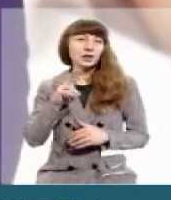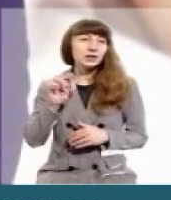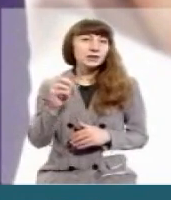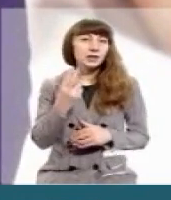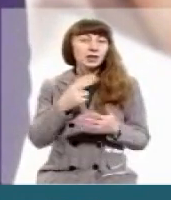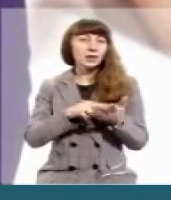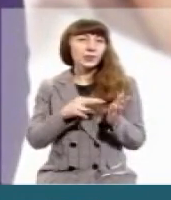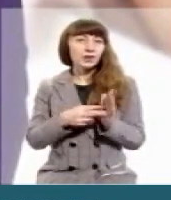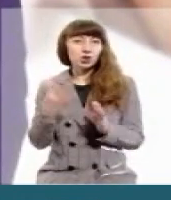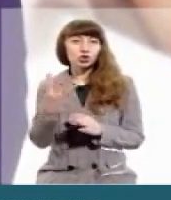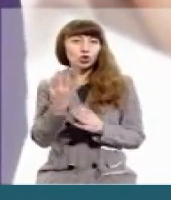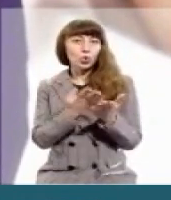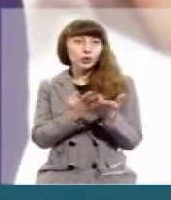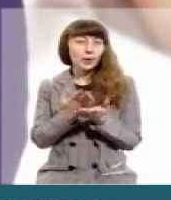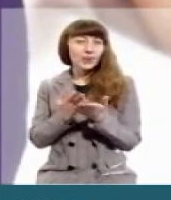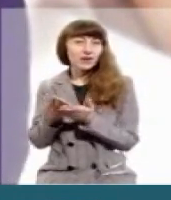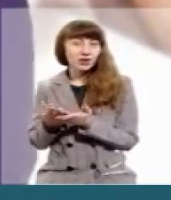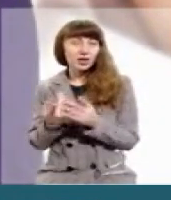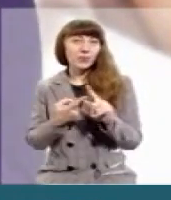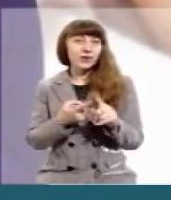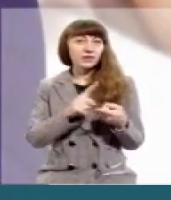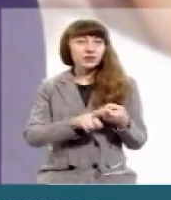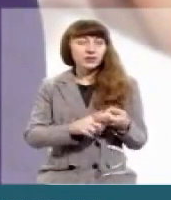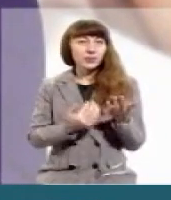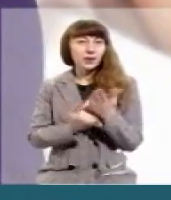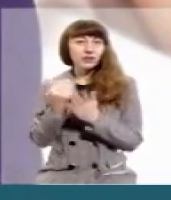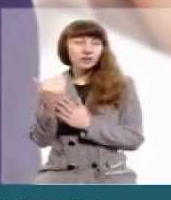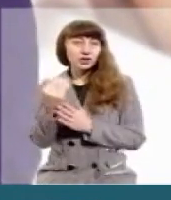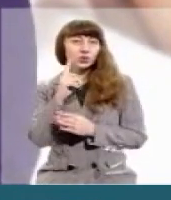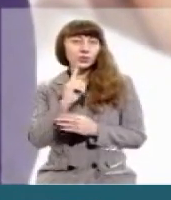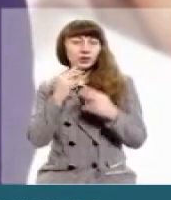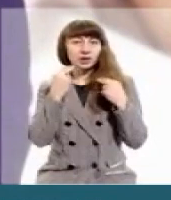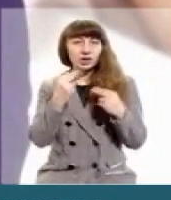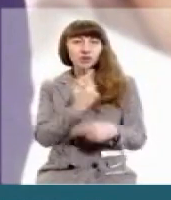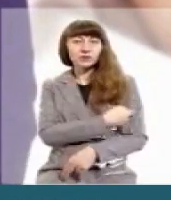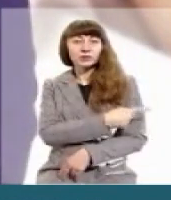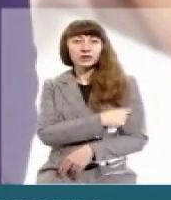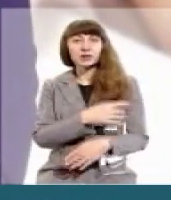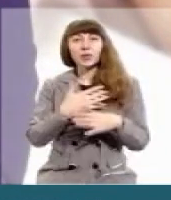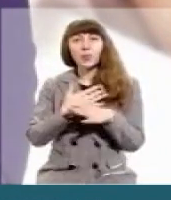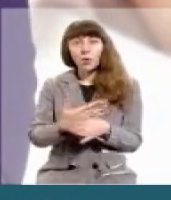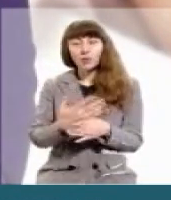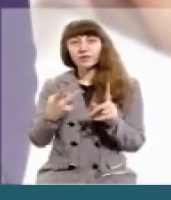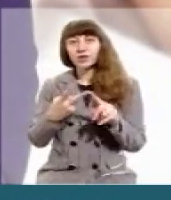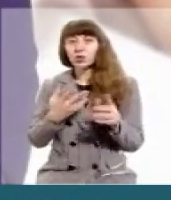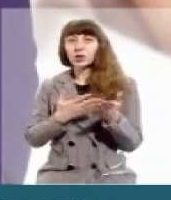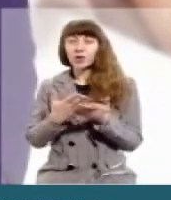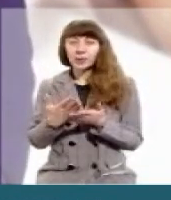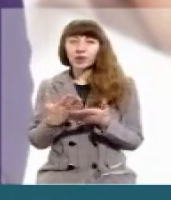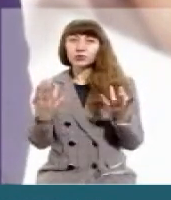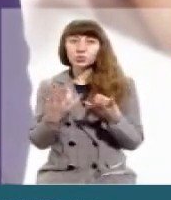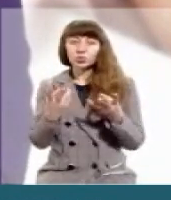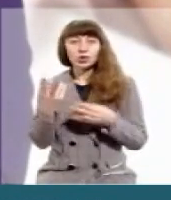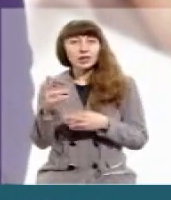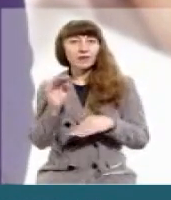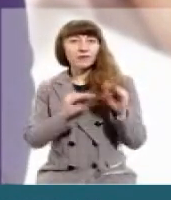Национальный проект состоит из четырех направлений. Первое направление связано с повышением доступности и качества медицинской помощи. Второе направление предназначено